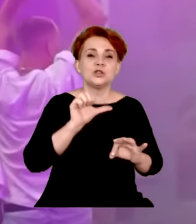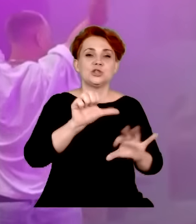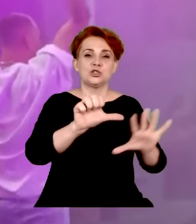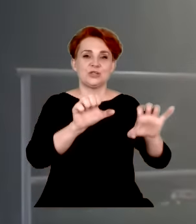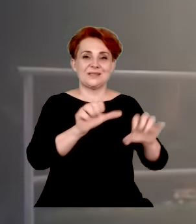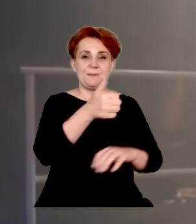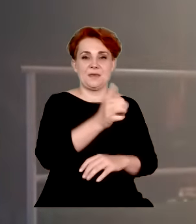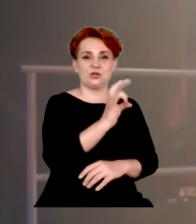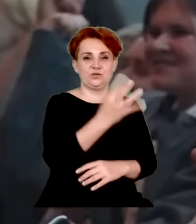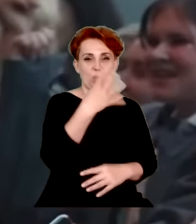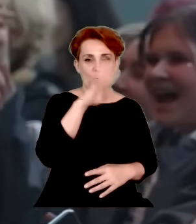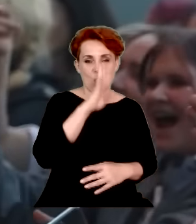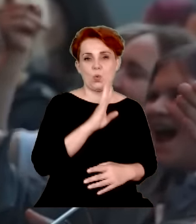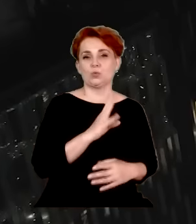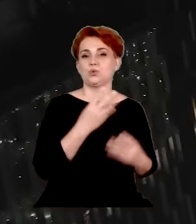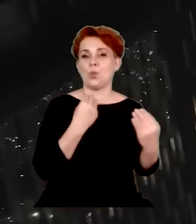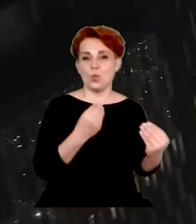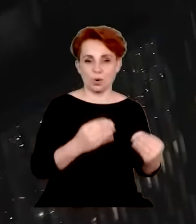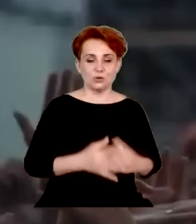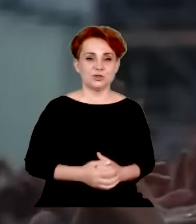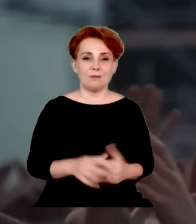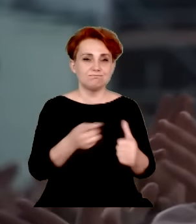Zagrają m.in. Placebo, Beata i Bain,